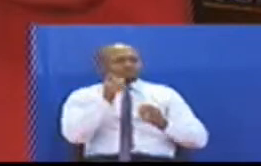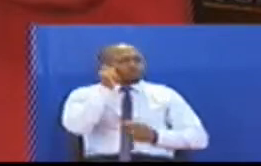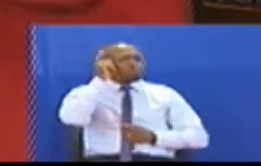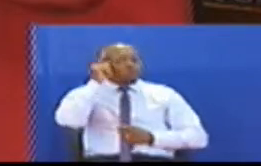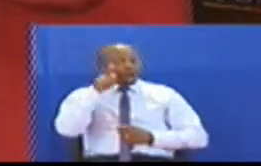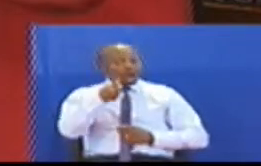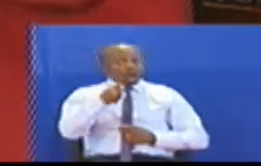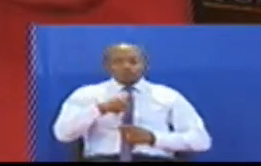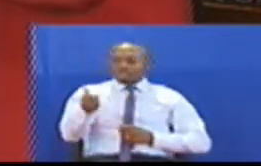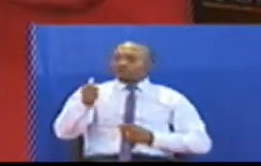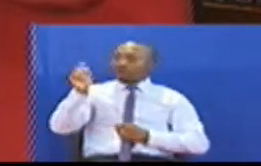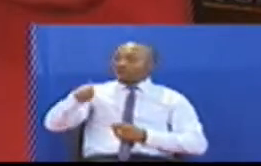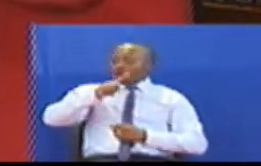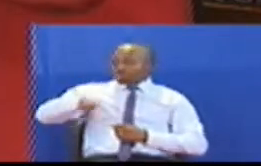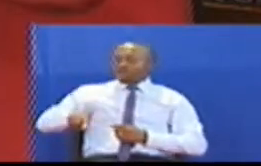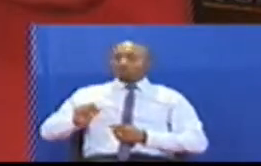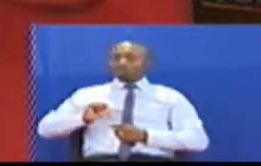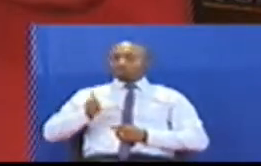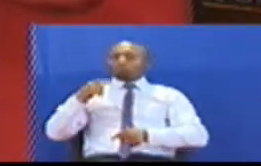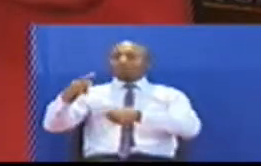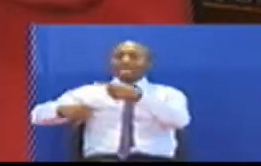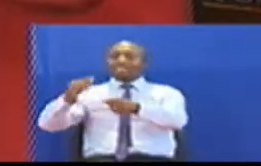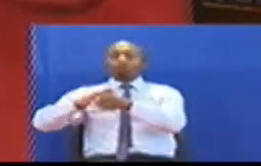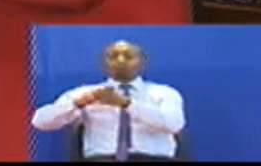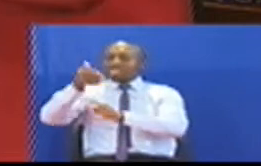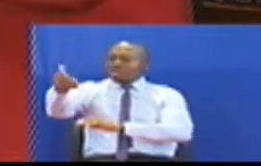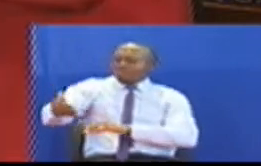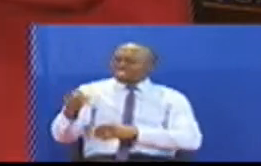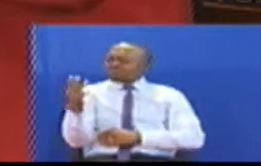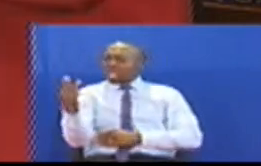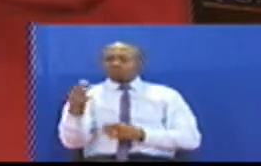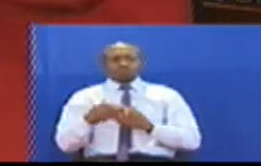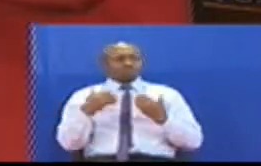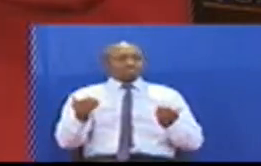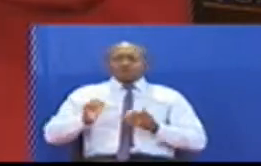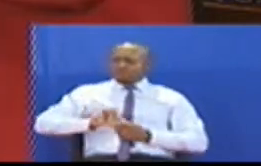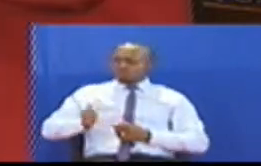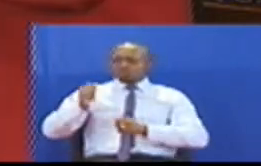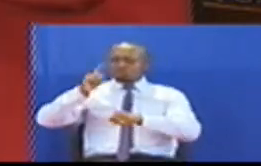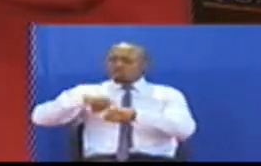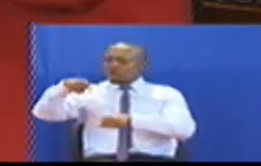makosa, wakaruhusu nyavu hizo zitumike ndani ya miezi mitatu. Lakini wameruhusu nyavu wakati sio uvuvi.